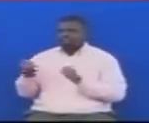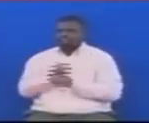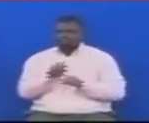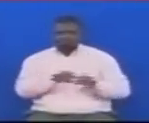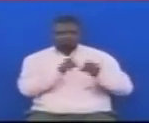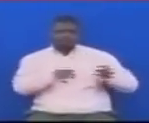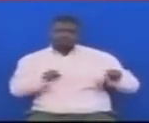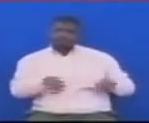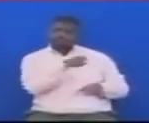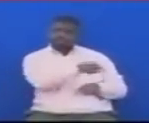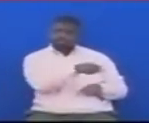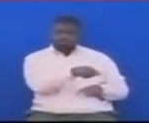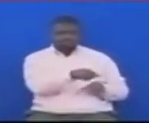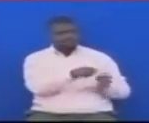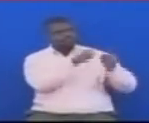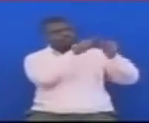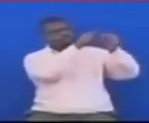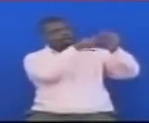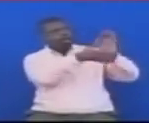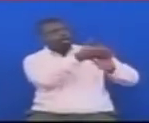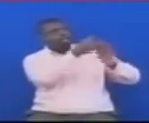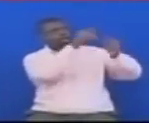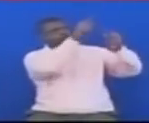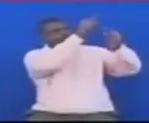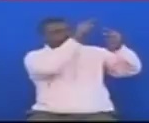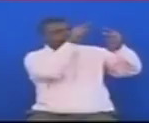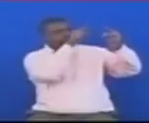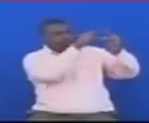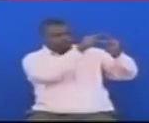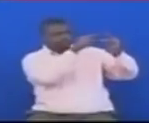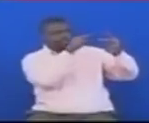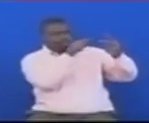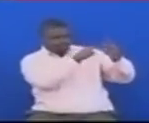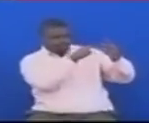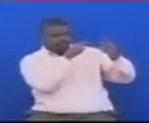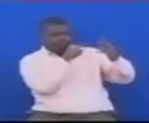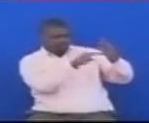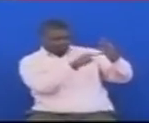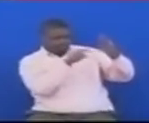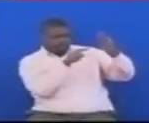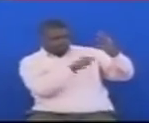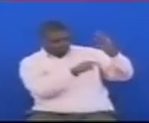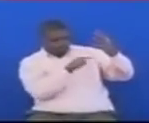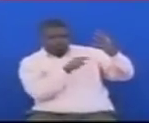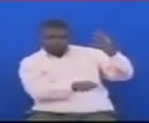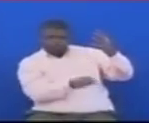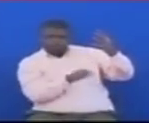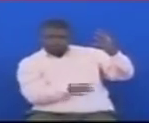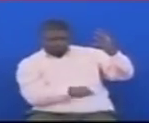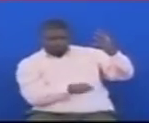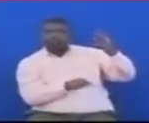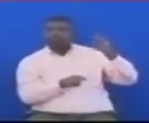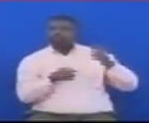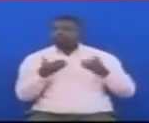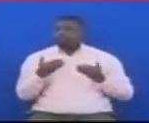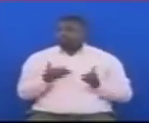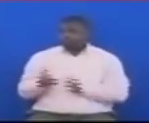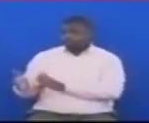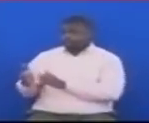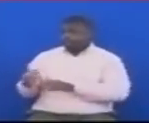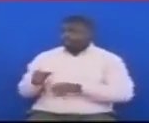hii kuanza kujenga hizi mahakama. Mheshimiwa naibu spika, kwa upande wa Nachingwea, kwa sababu